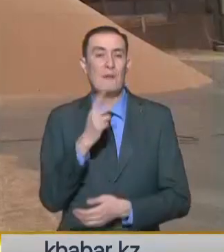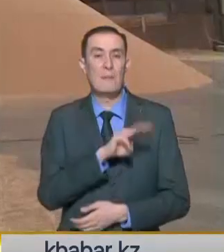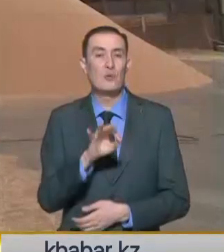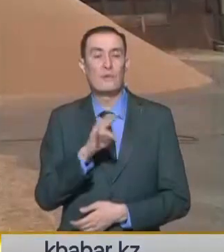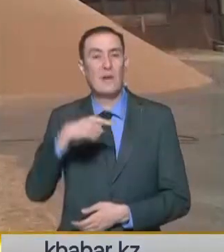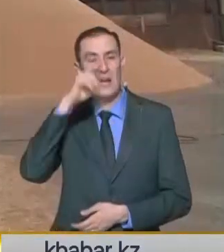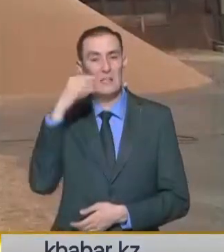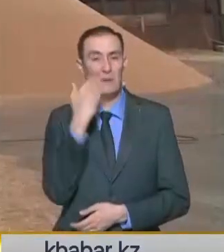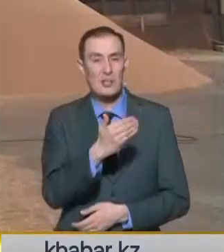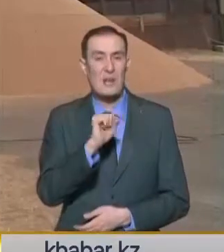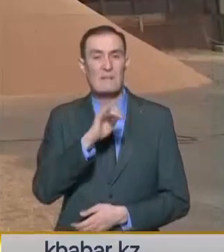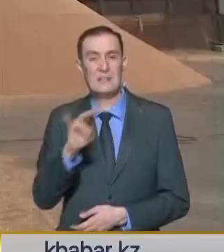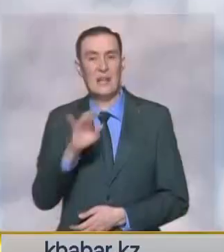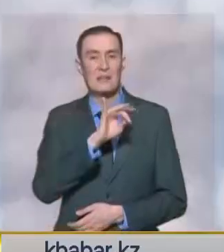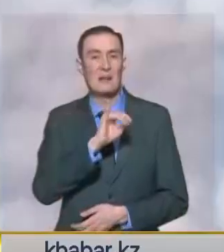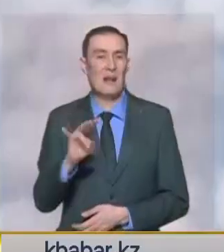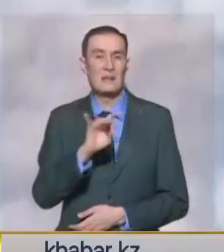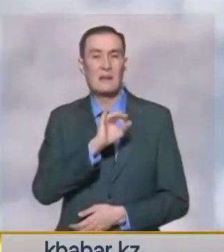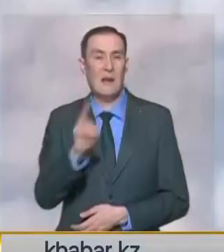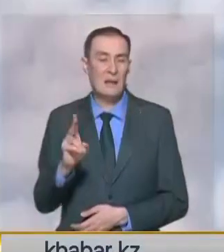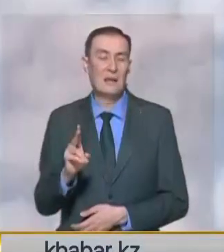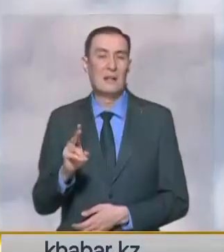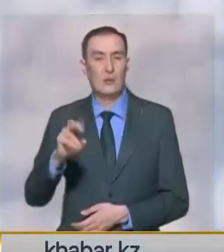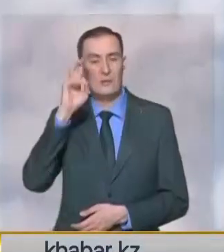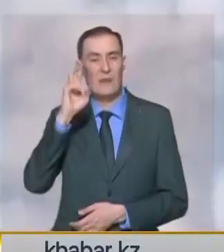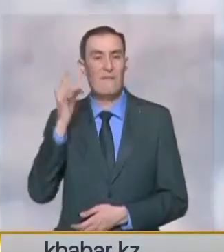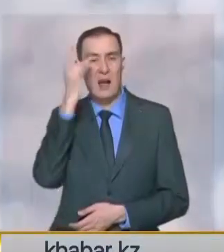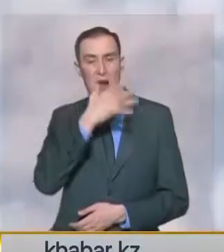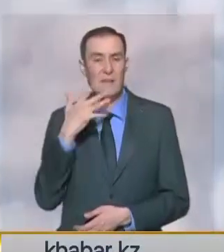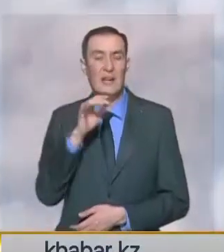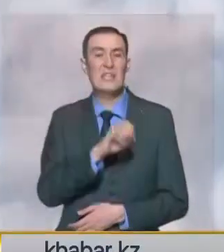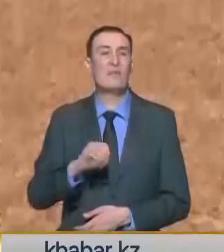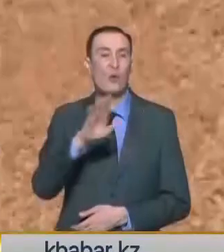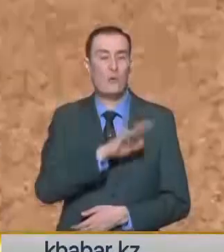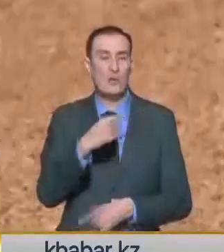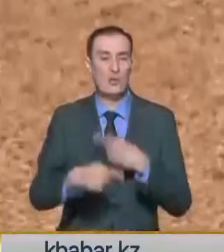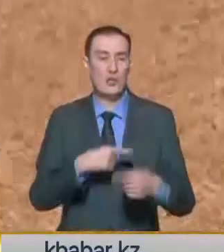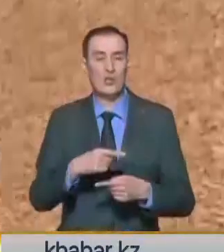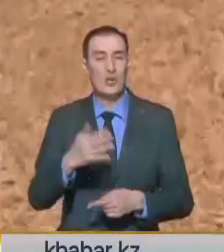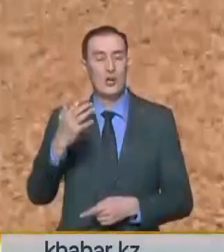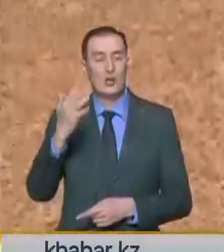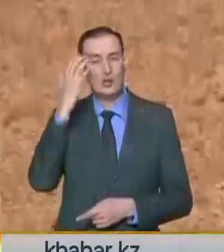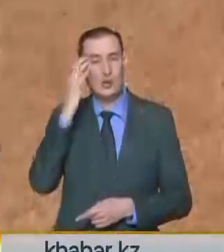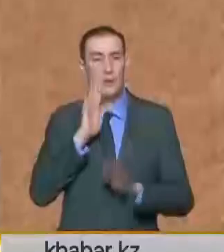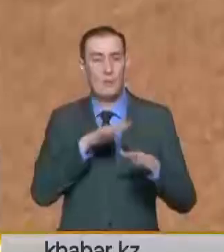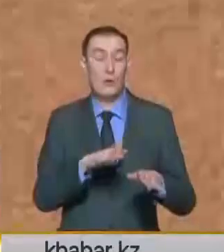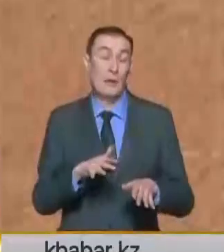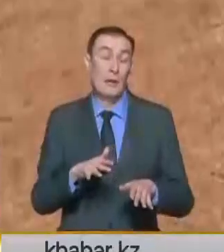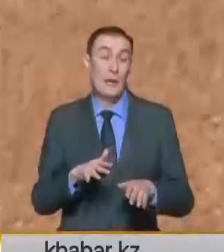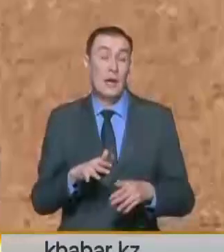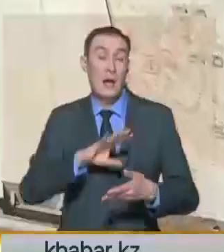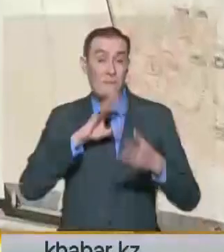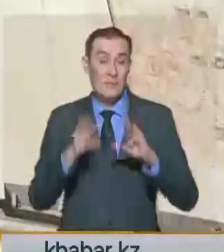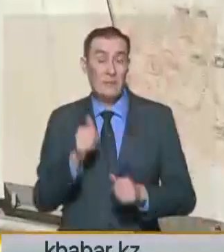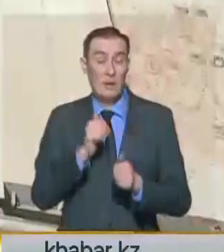млн тонн в Азербайджан Афганистан Иран Ирак страны Северной Африки и ес через порты чёрного и Балтийского морей а в